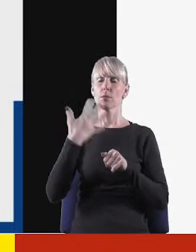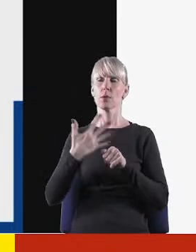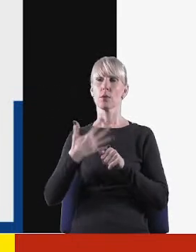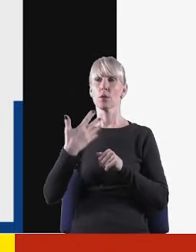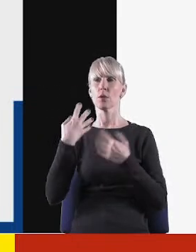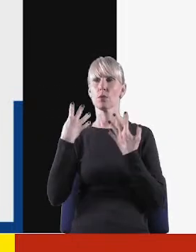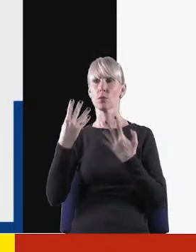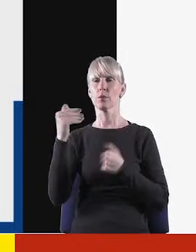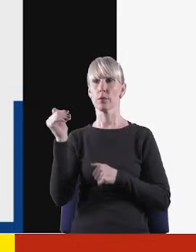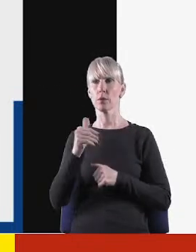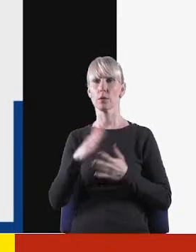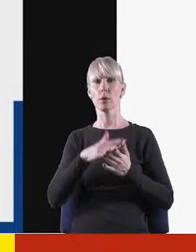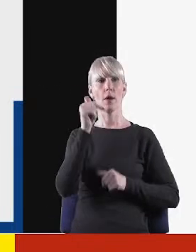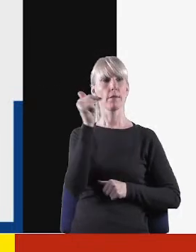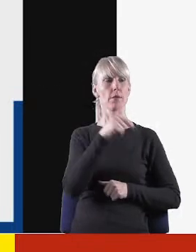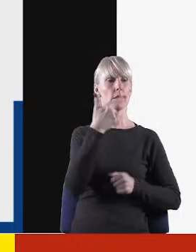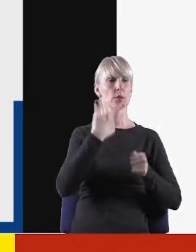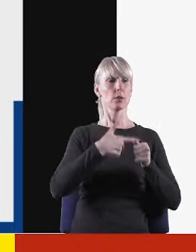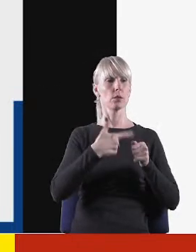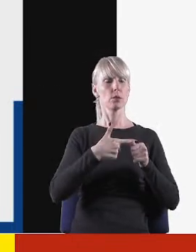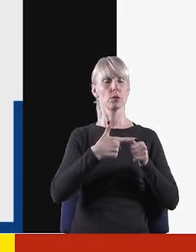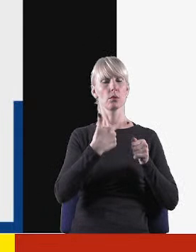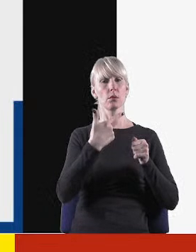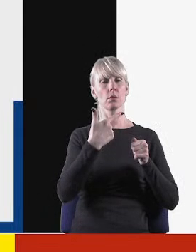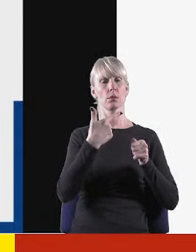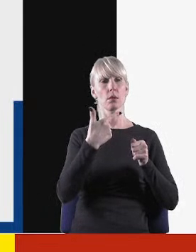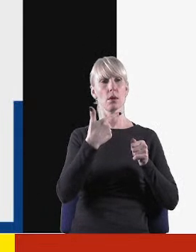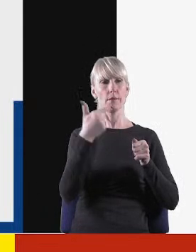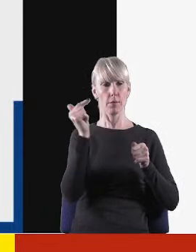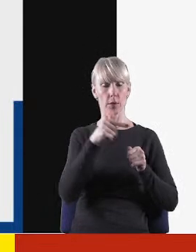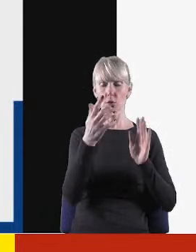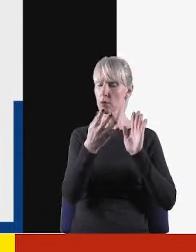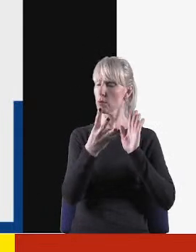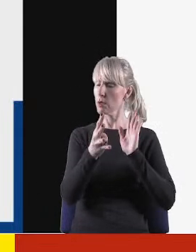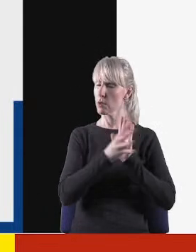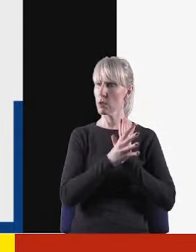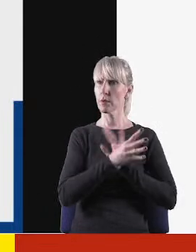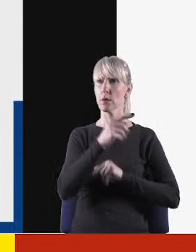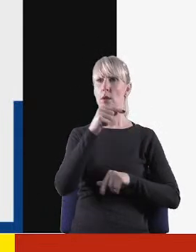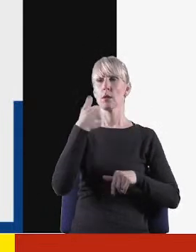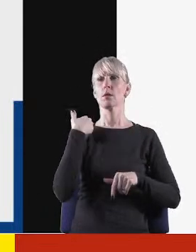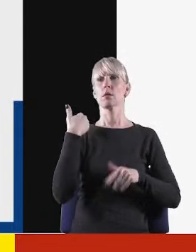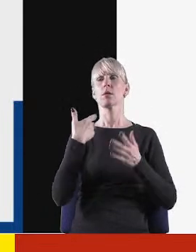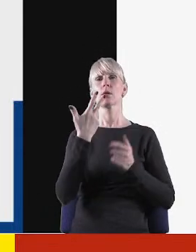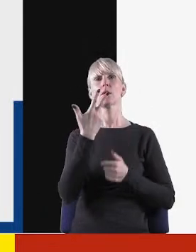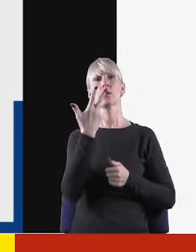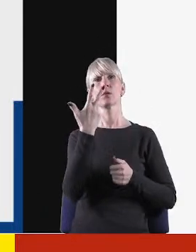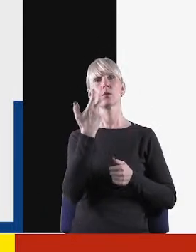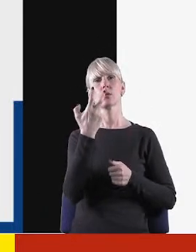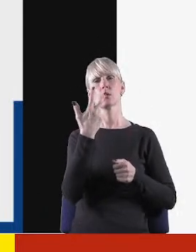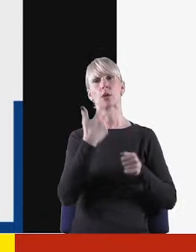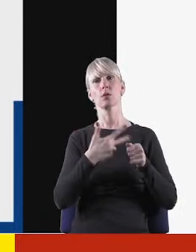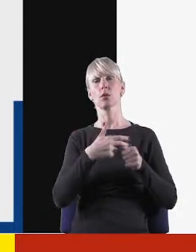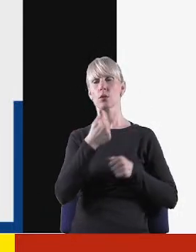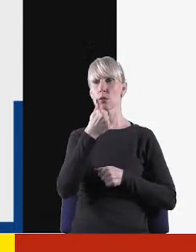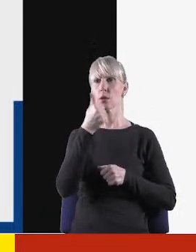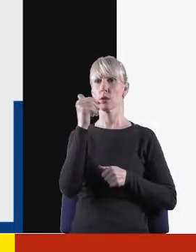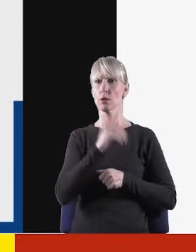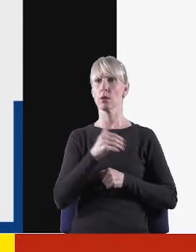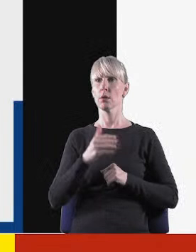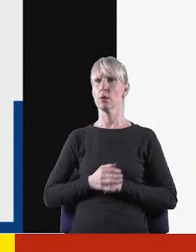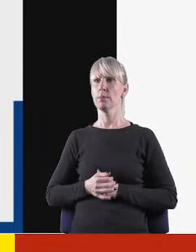a w roku 2019 na przykład kwota 331 tysięcy. Wzrosły też